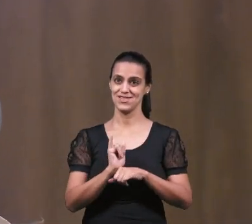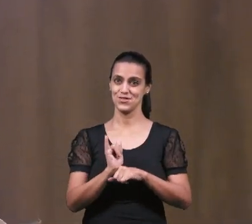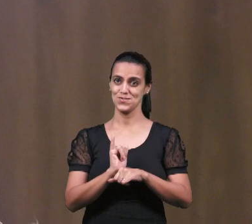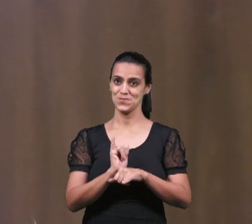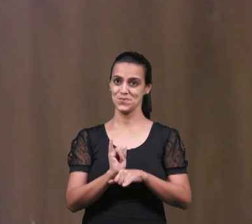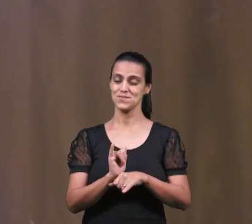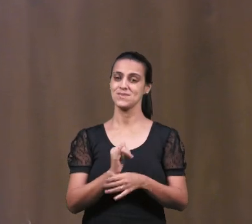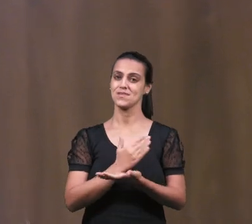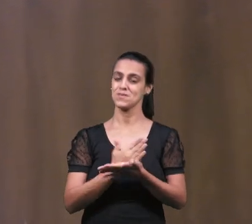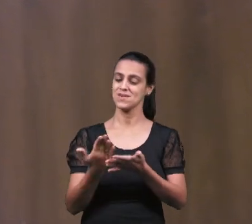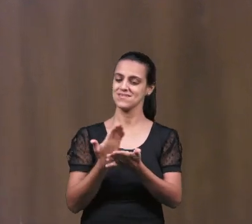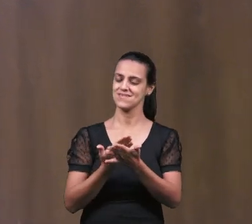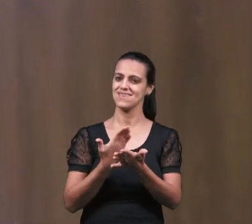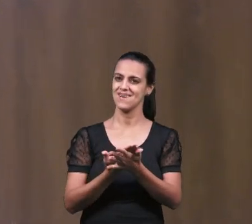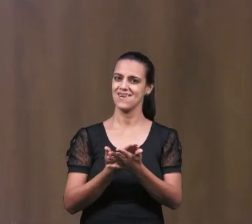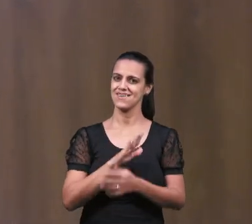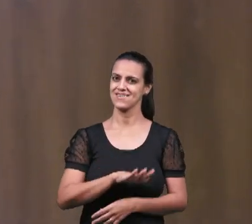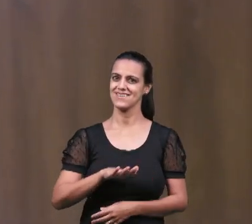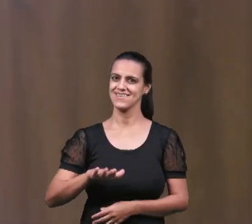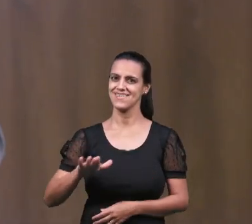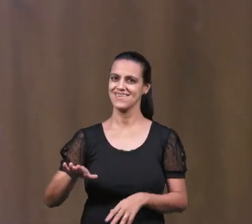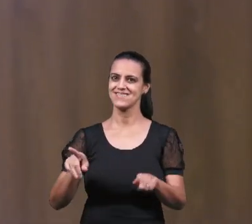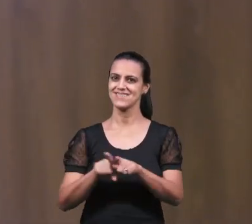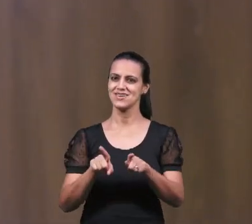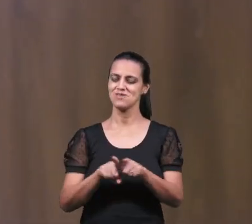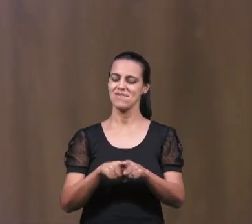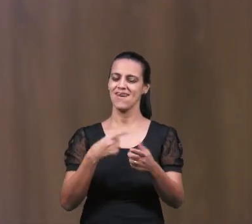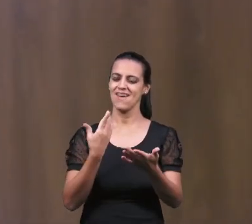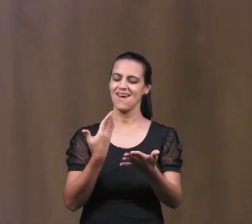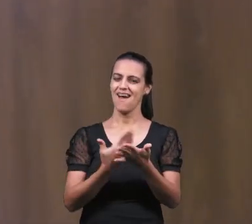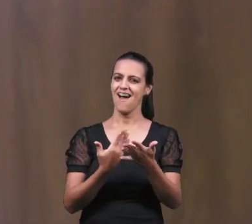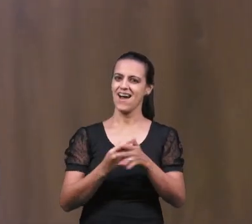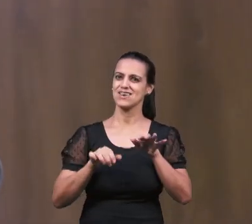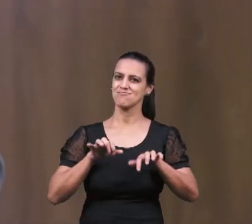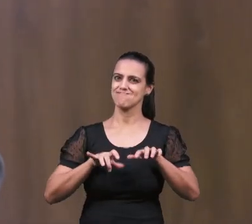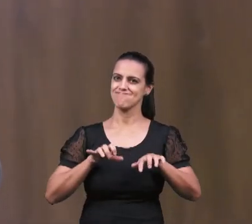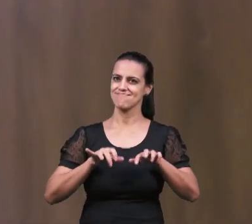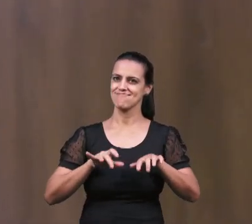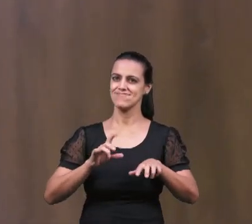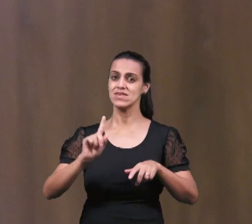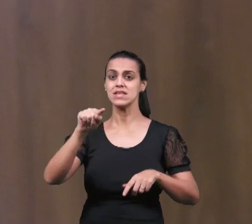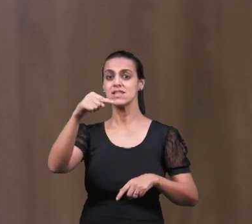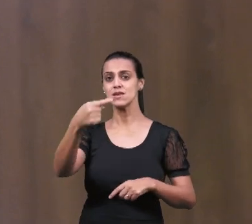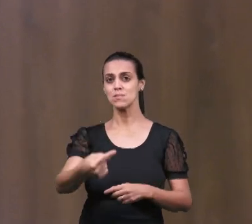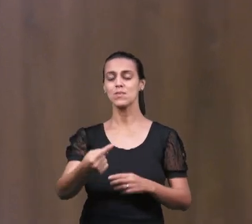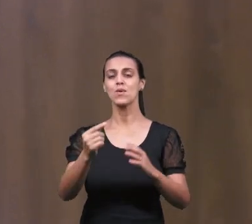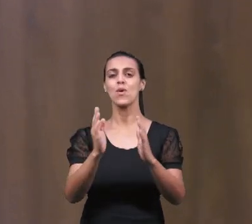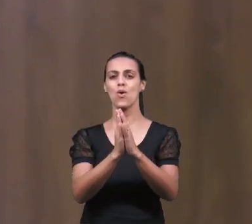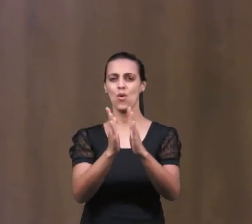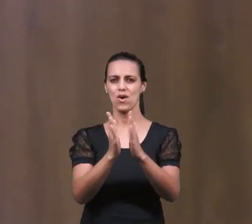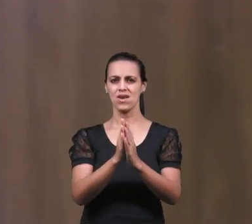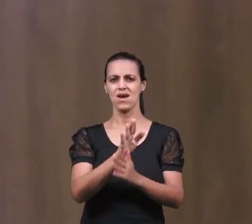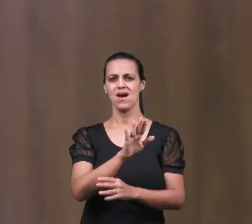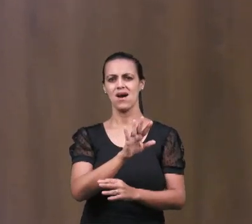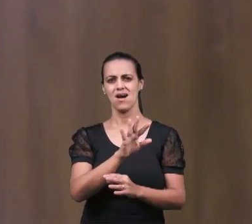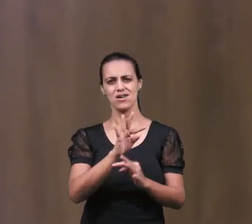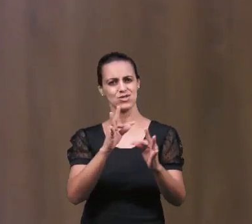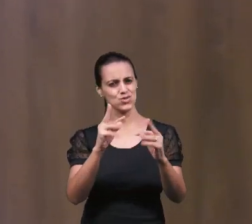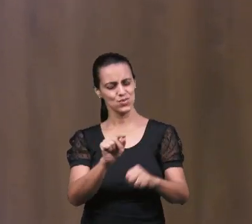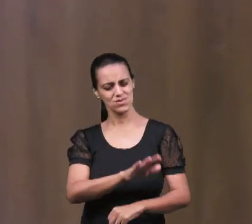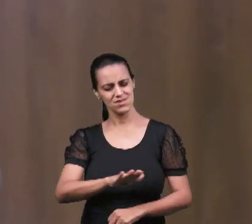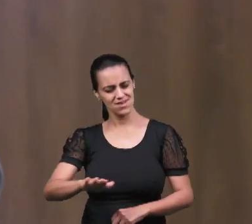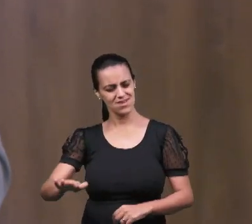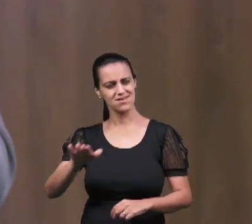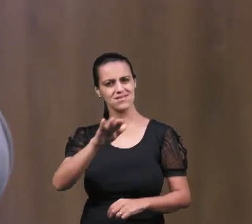La paix du Seigneur aux frères qui sont dans les églises. Et maintenant, nous continuons ici par notre canal YouTube. Nous allons maintenant passer aux études